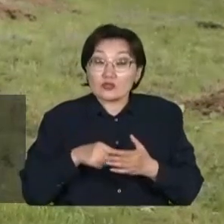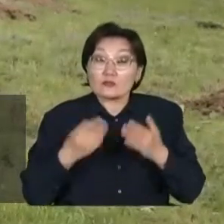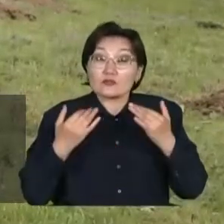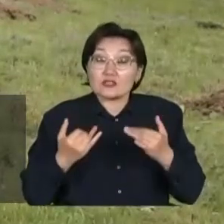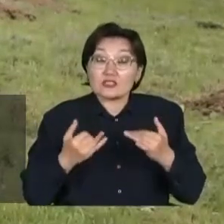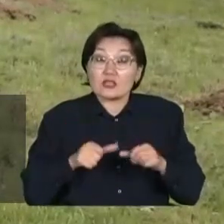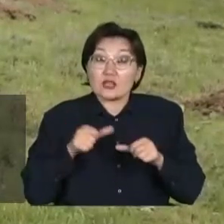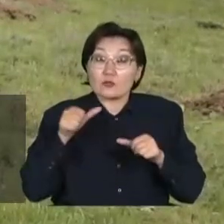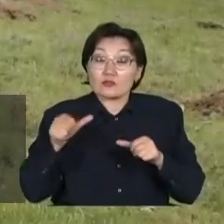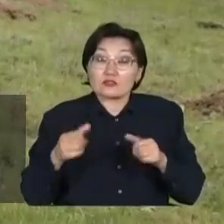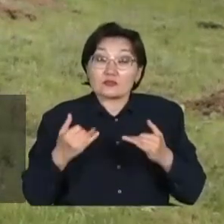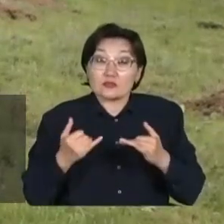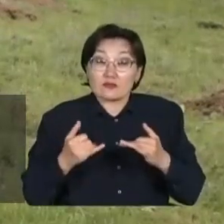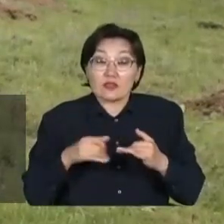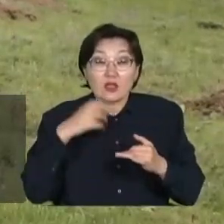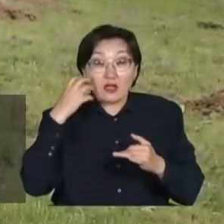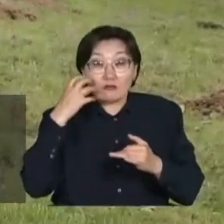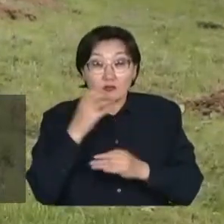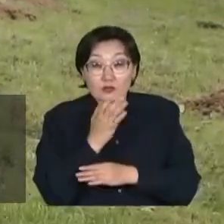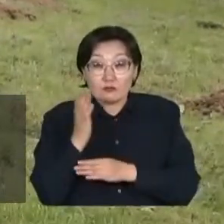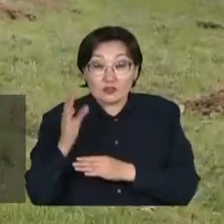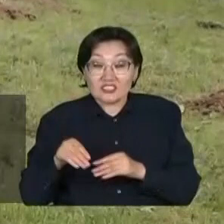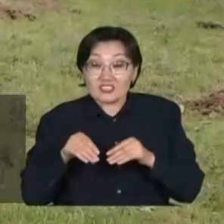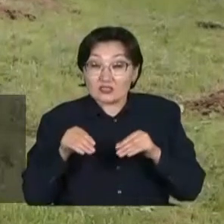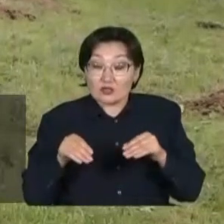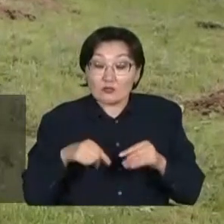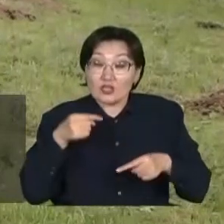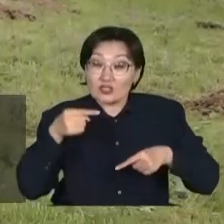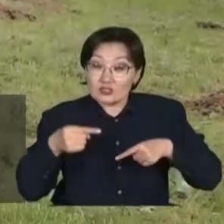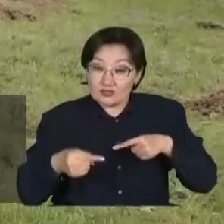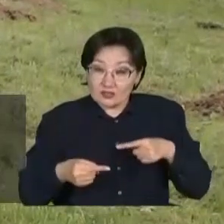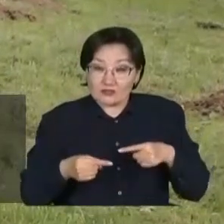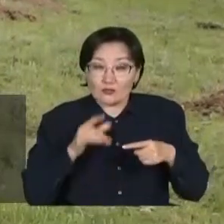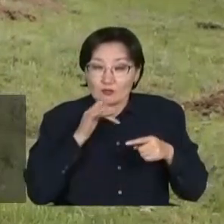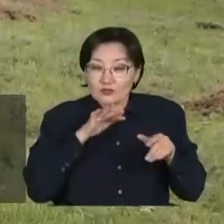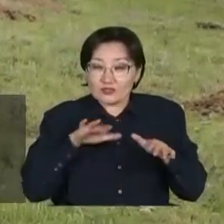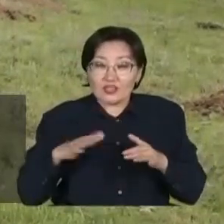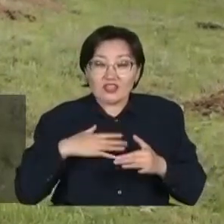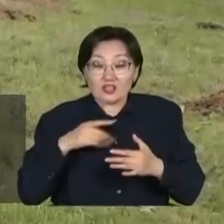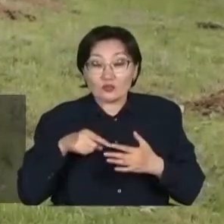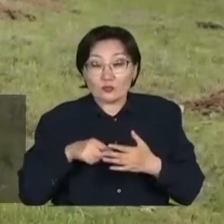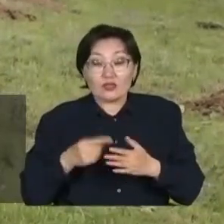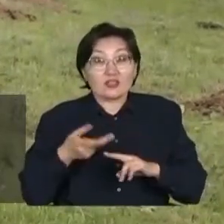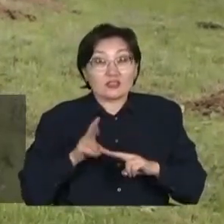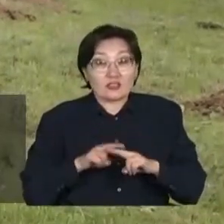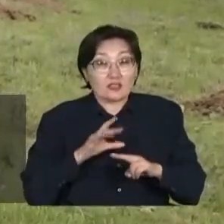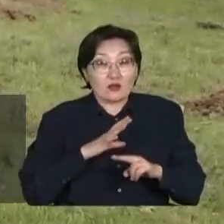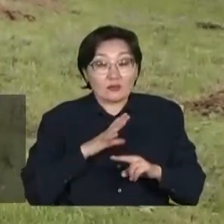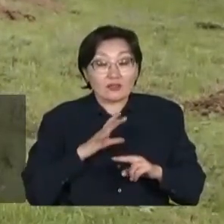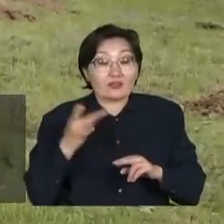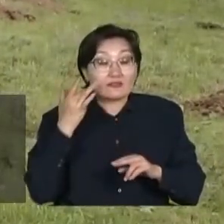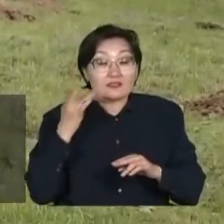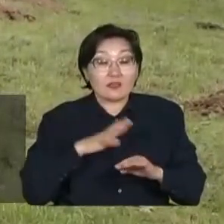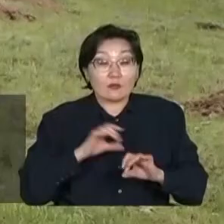сегодня особенность в том, что сегодня в основном фруктовые деревья мы сажаем, чтобы через какое-то время наш город, который всегда был известен